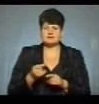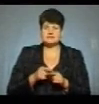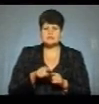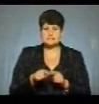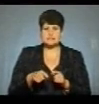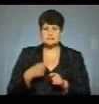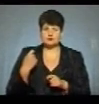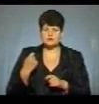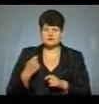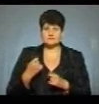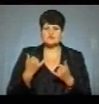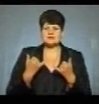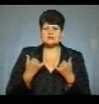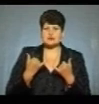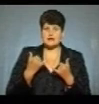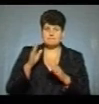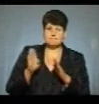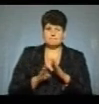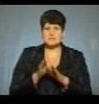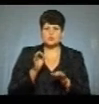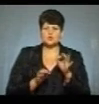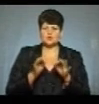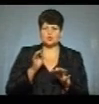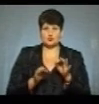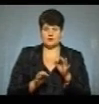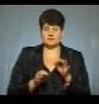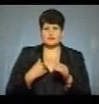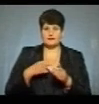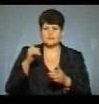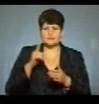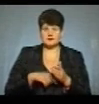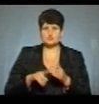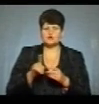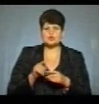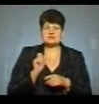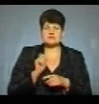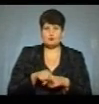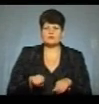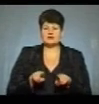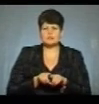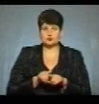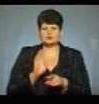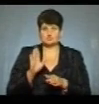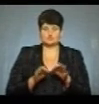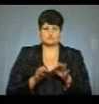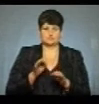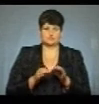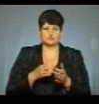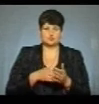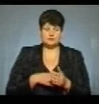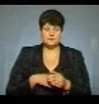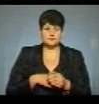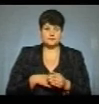злочинів зараз під судом. Надіюся, що і замовники також постануть перед судом.